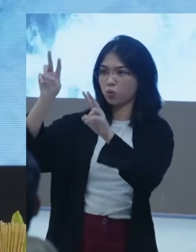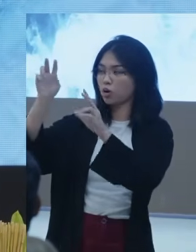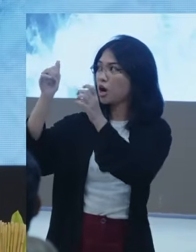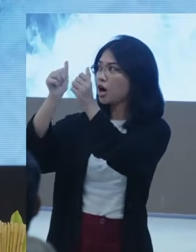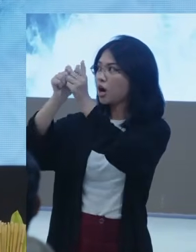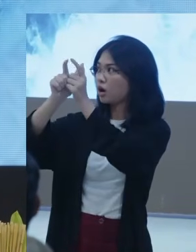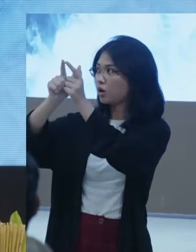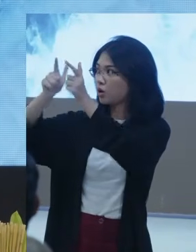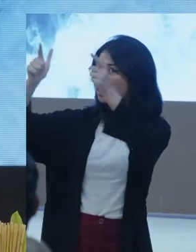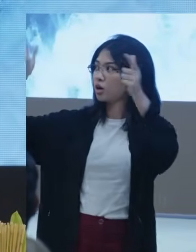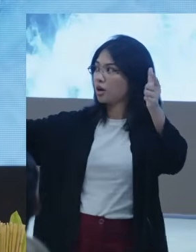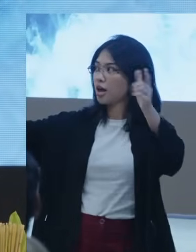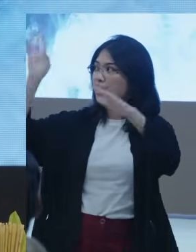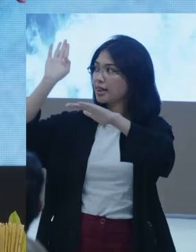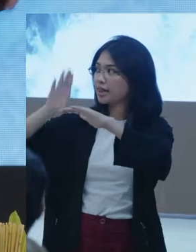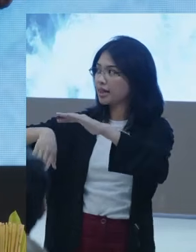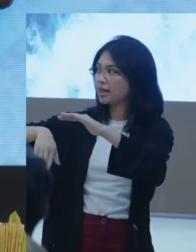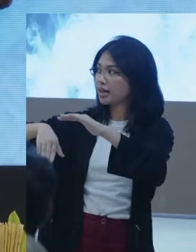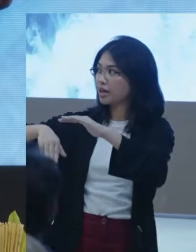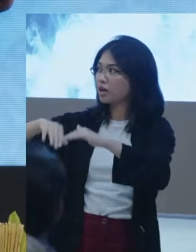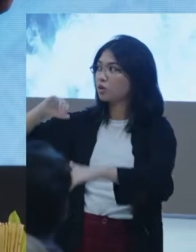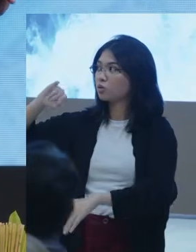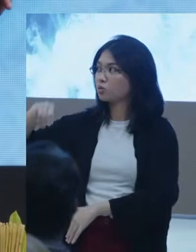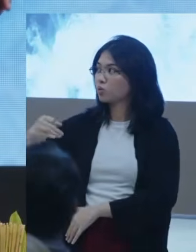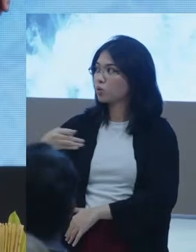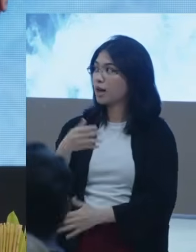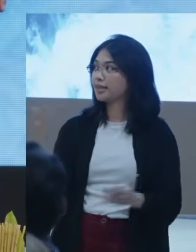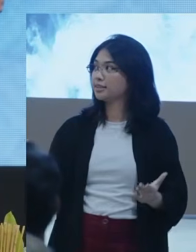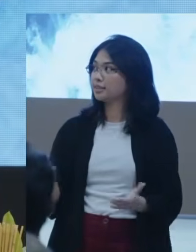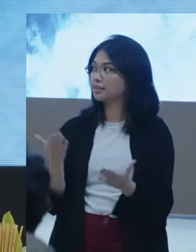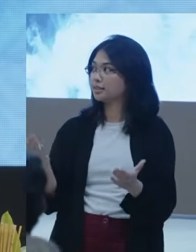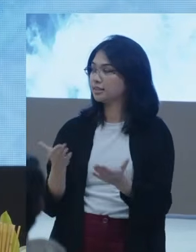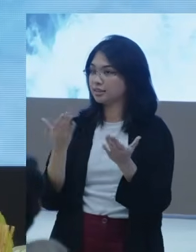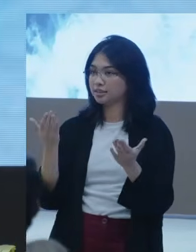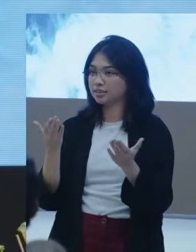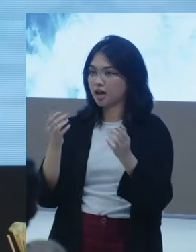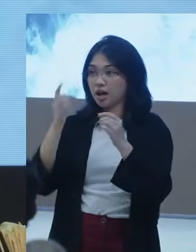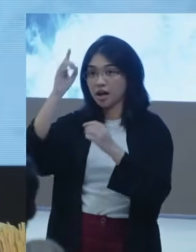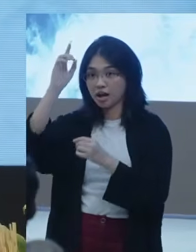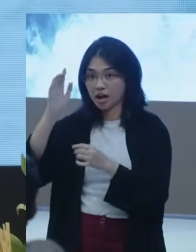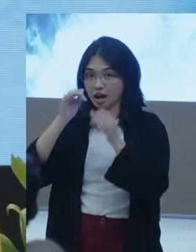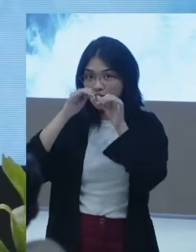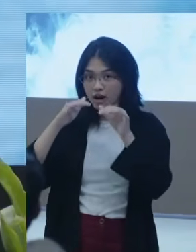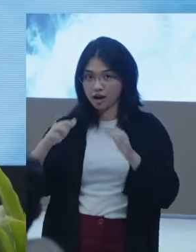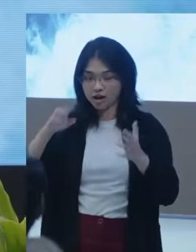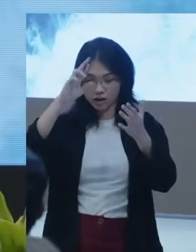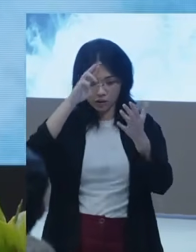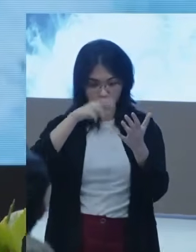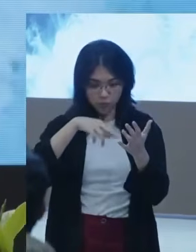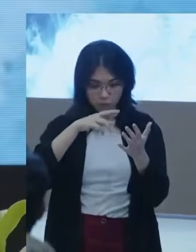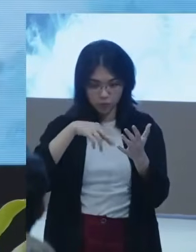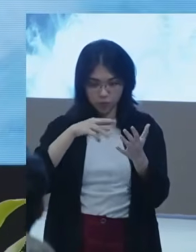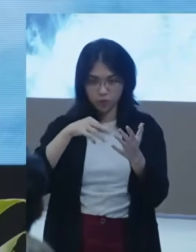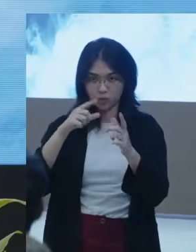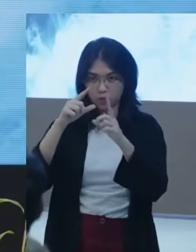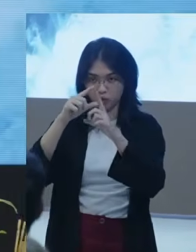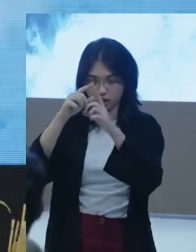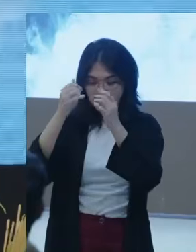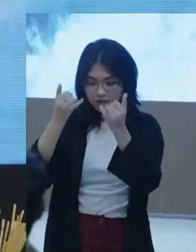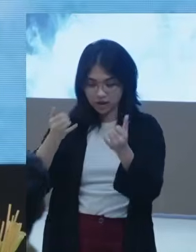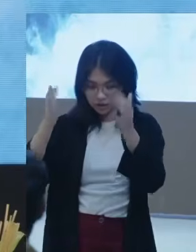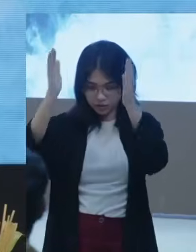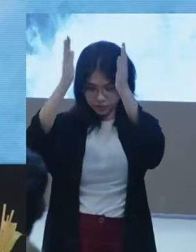something greater than Jonah is here. Pagpalain naman ng Panginoong kanyang salita. Tayo po'y manalangin.